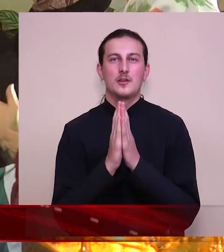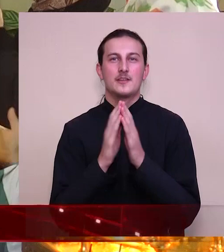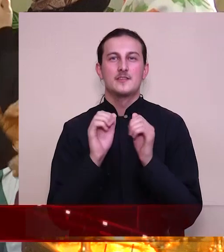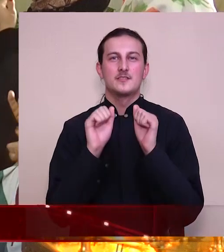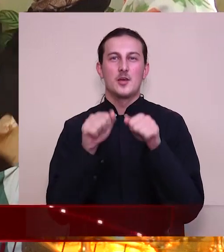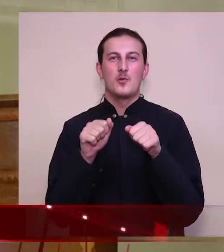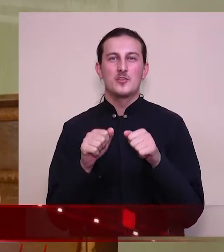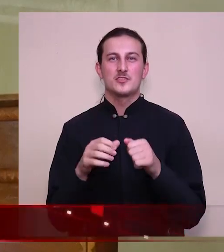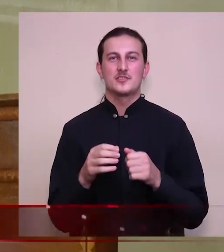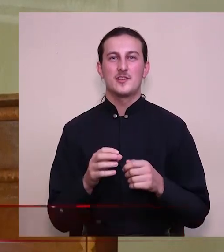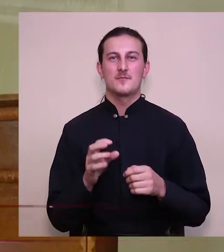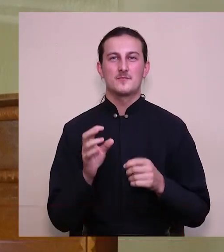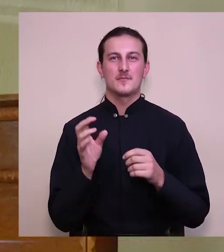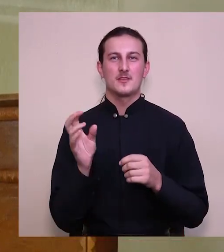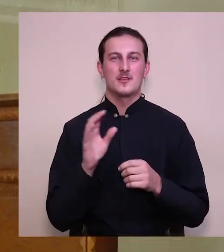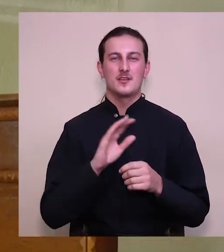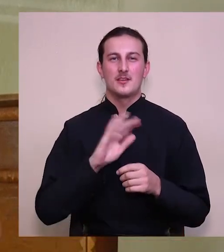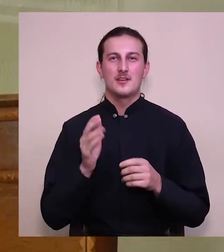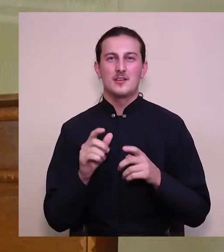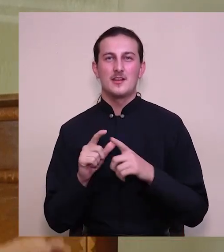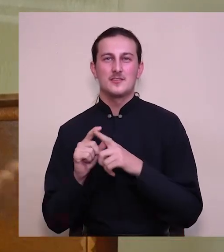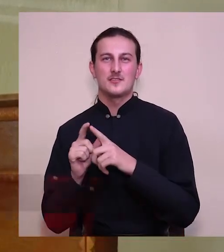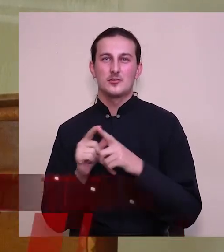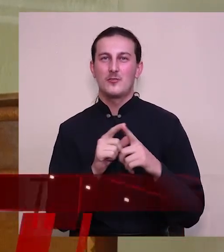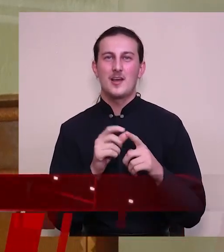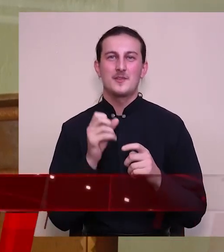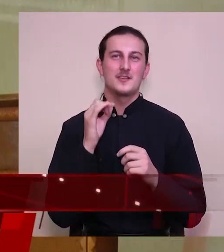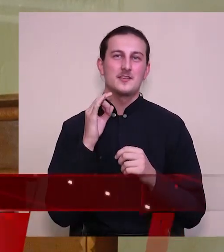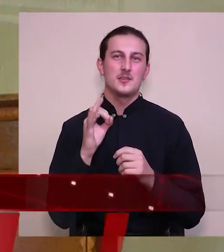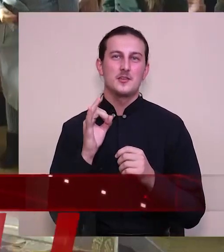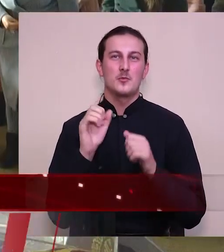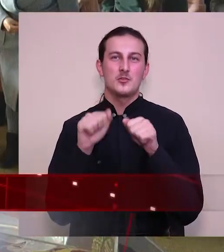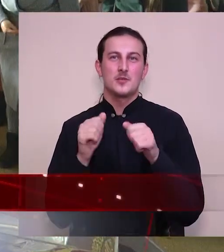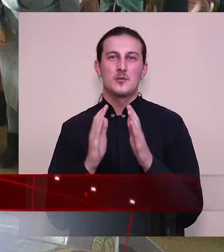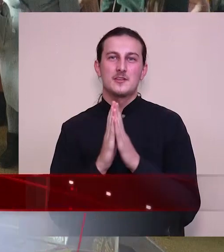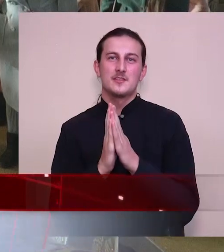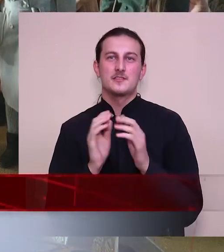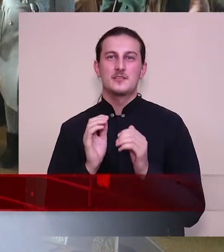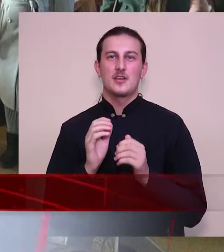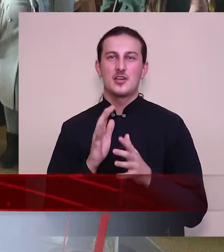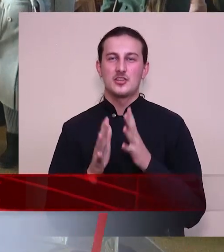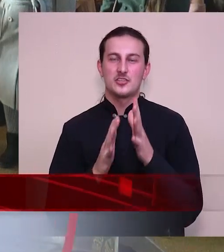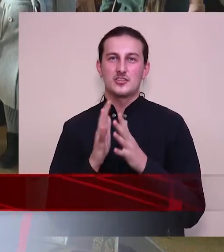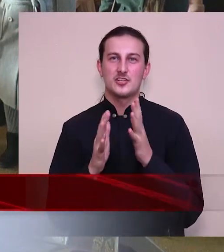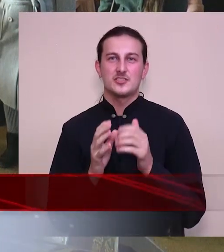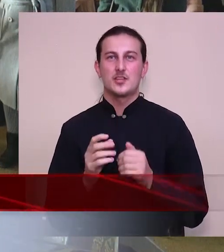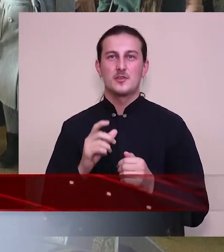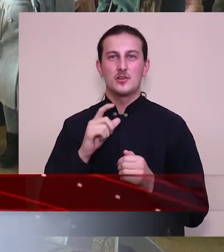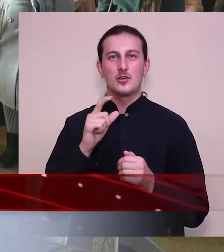Возносити молитви можна не лише словами, а й жестами. Люди з вадами слуху на рівні зі здоровими прагнуть до наближення з Богом.